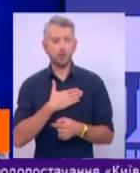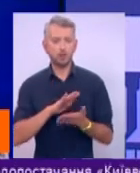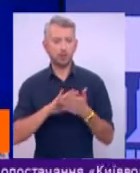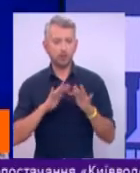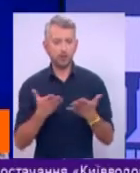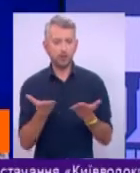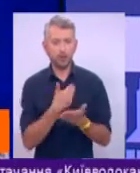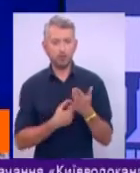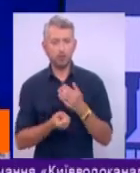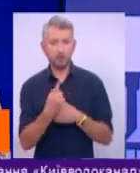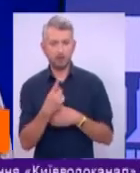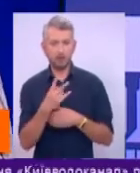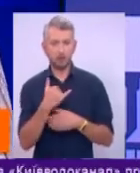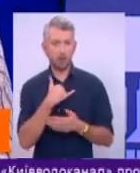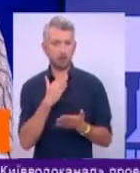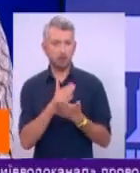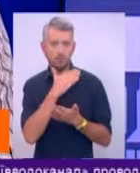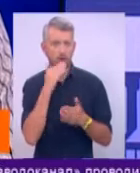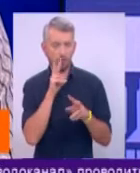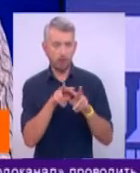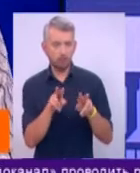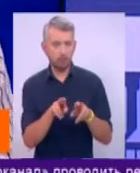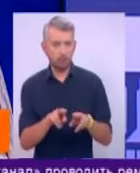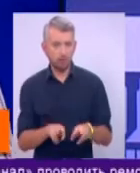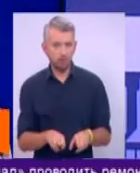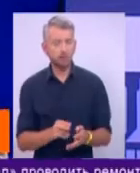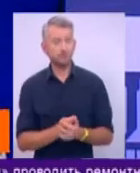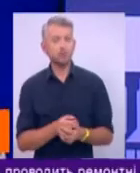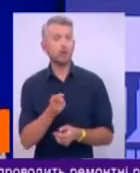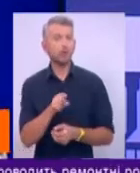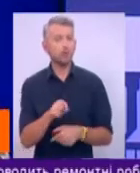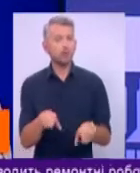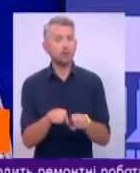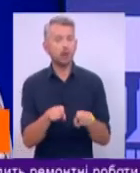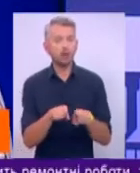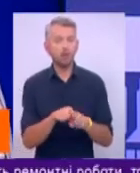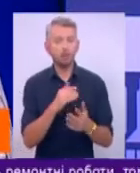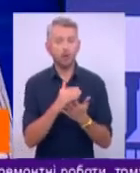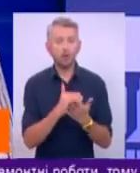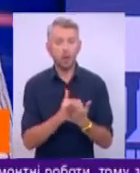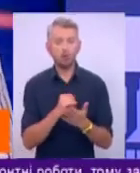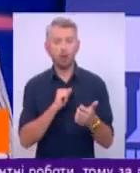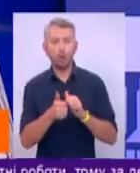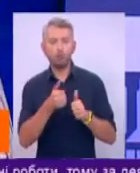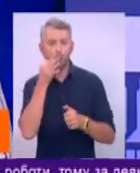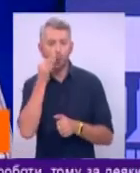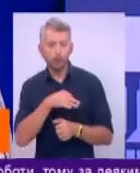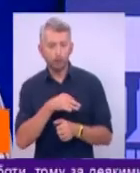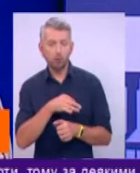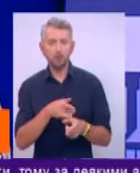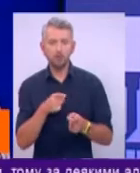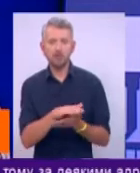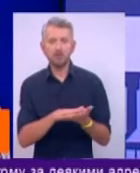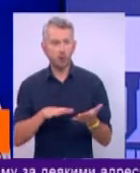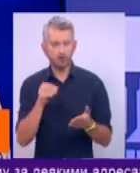ситуацією, в якій ми опинилися, в нас є дуже багато спільного. Тому така програма і обмін досвідом, вони насправді